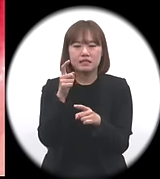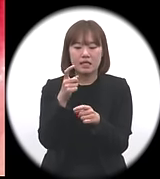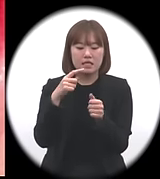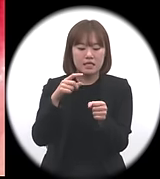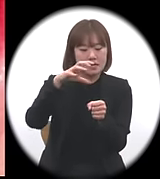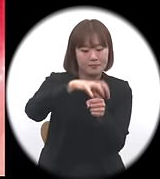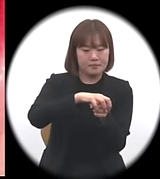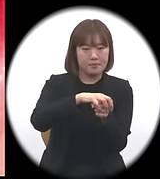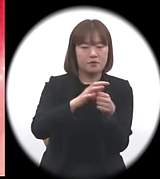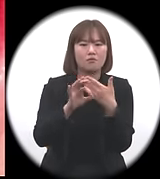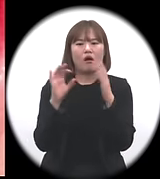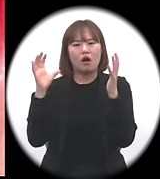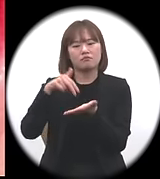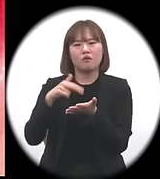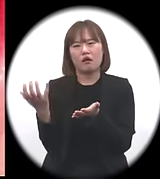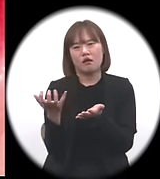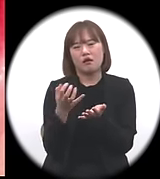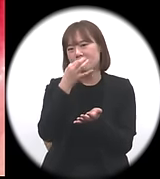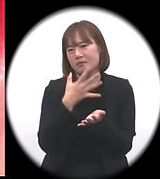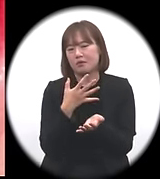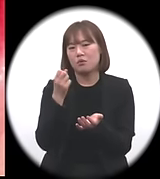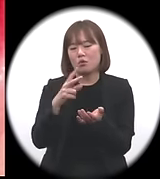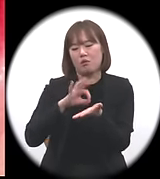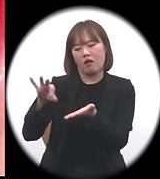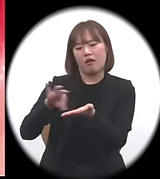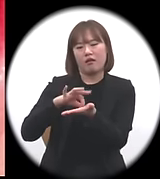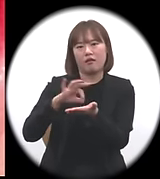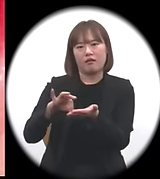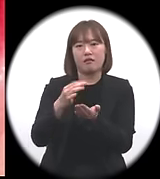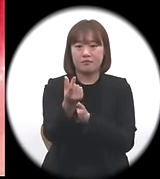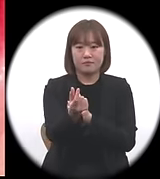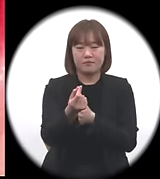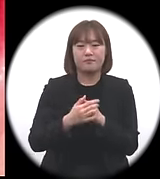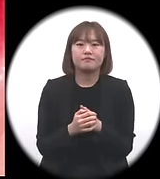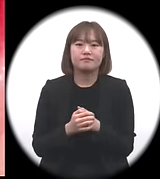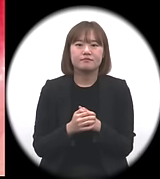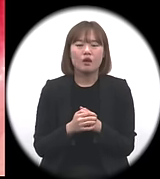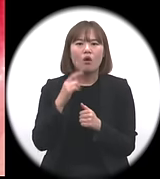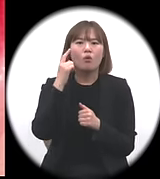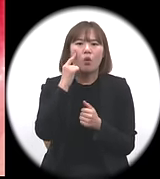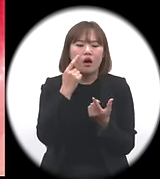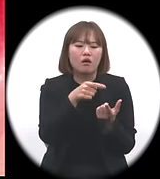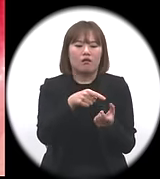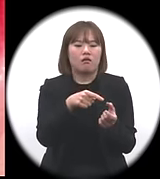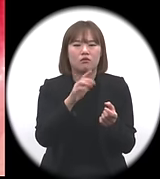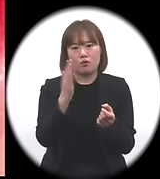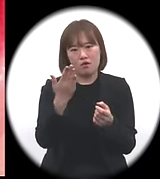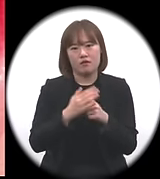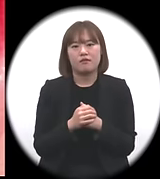이를 씌웁니다. 그럼 애도 되게 아프고 고생을 했을 거고 또 비용도 많이 들었을 거죠. 왜 그렇게